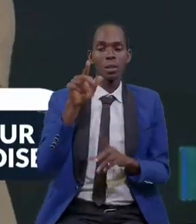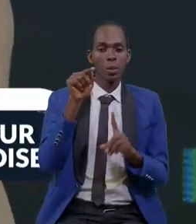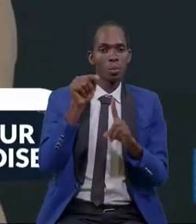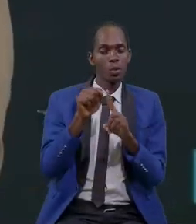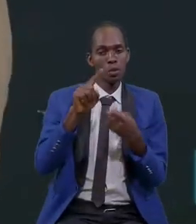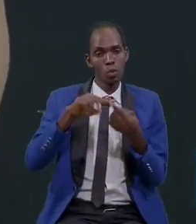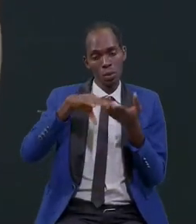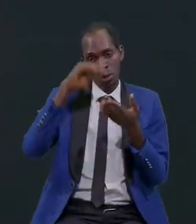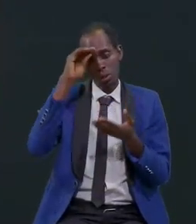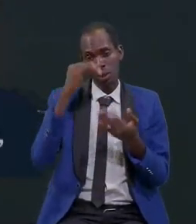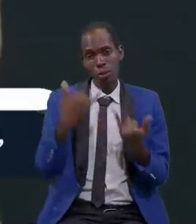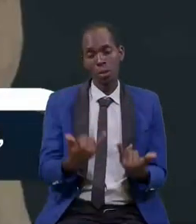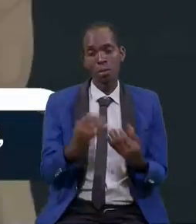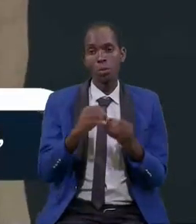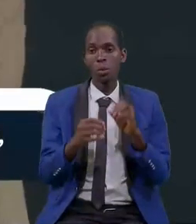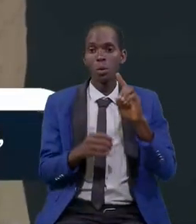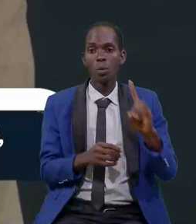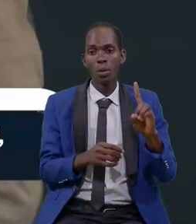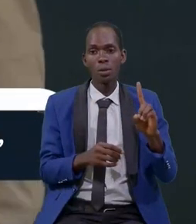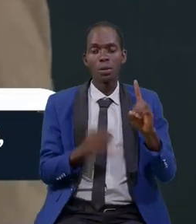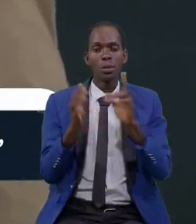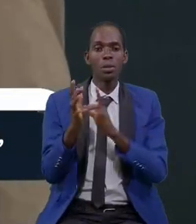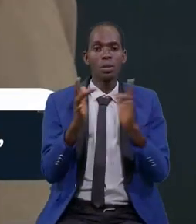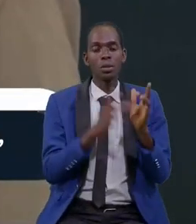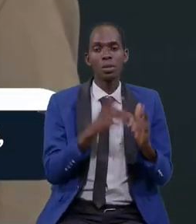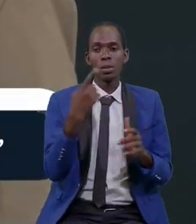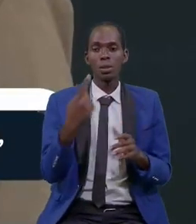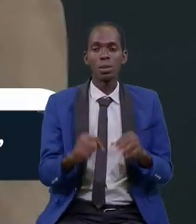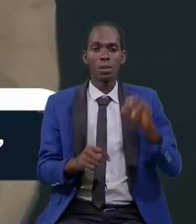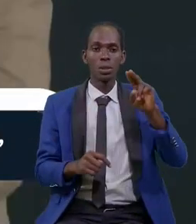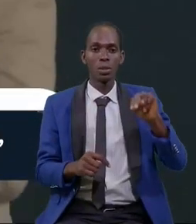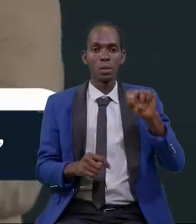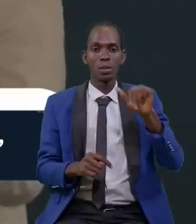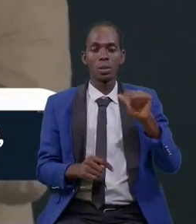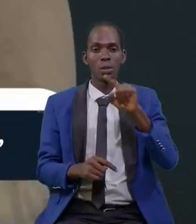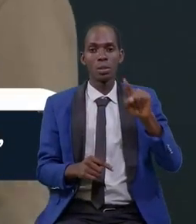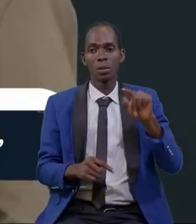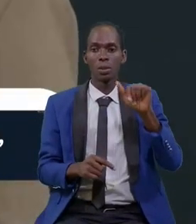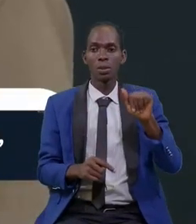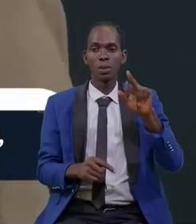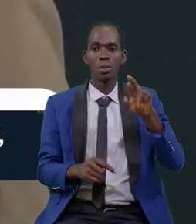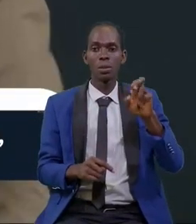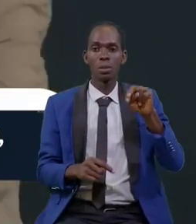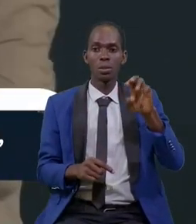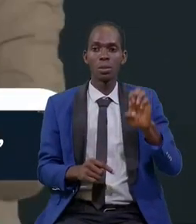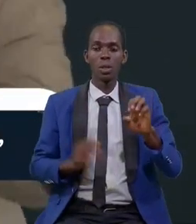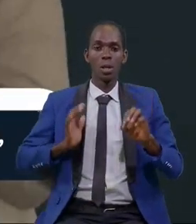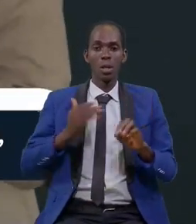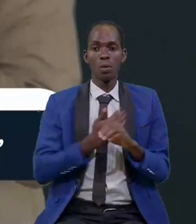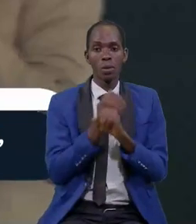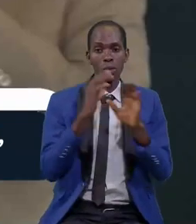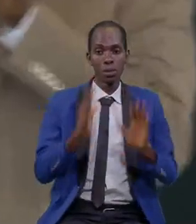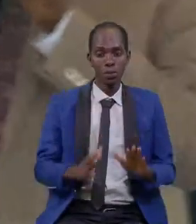Premièrement, Jésus le Nazaréen, notre sauveur, sanctificateur et